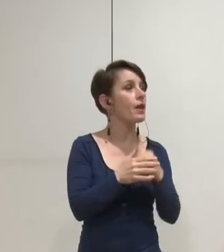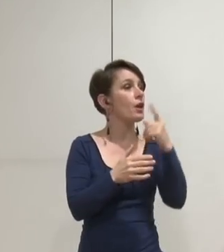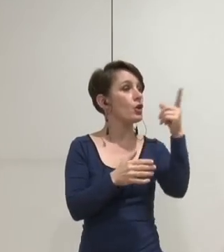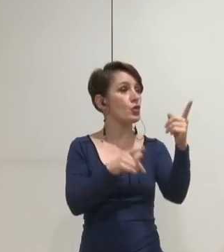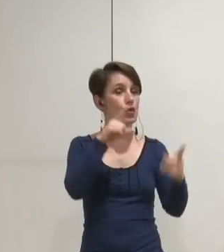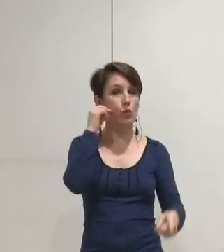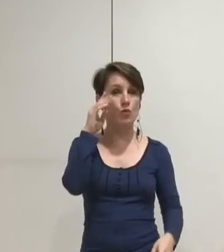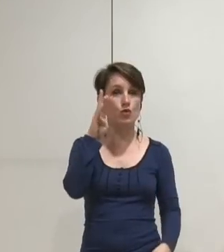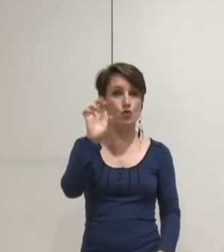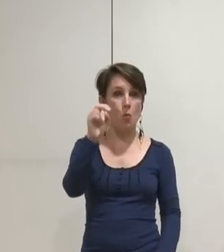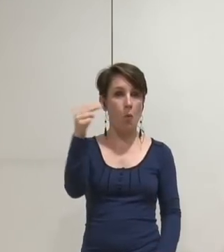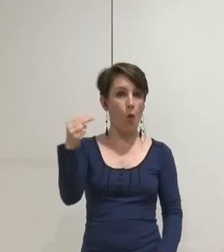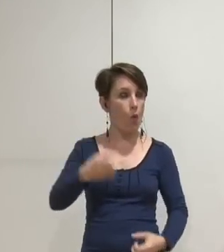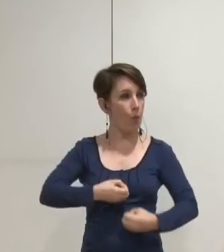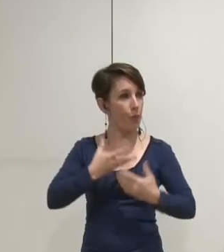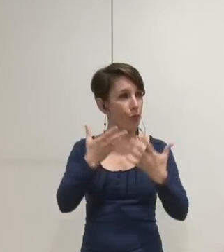parole de Monsieur